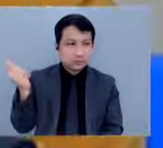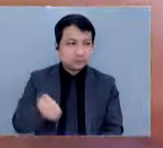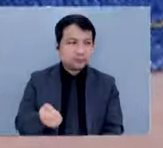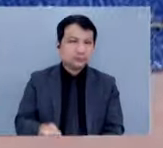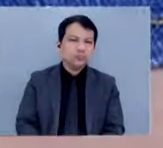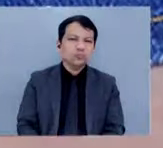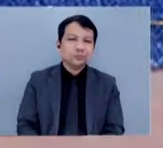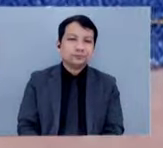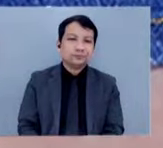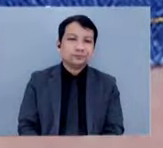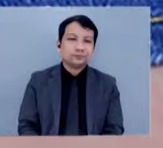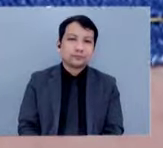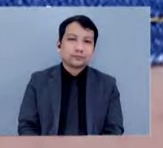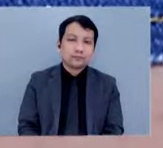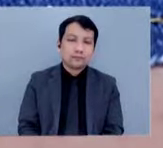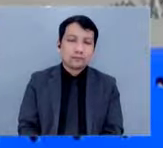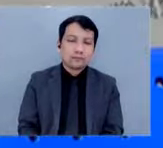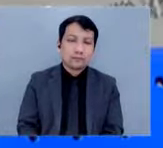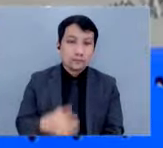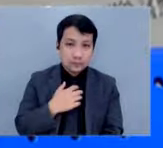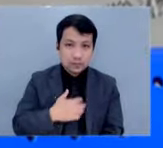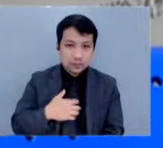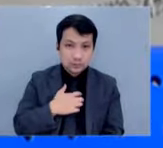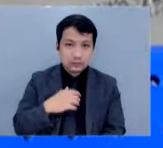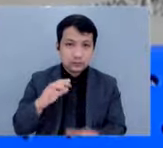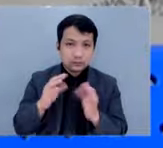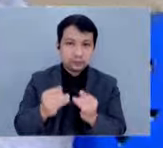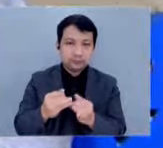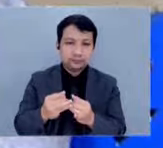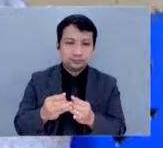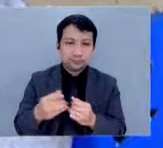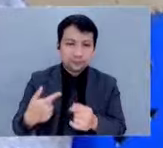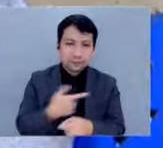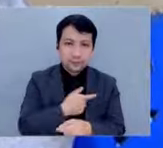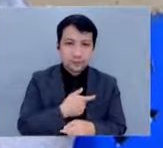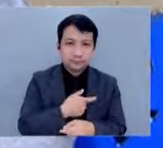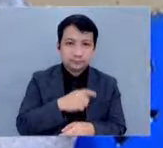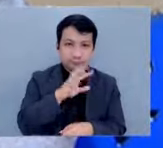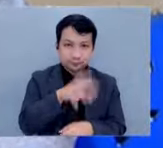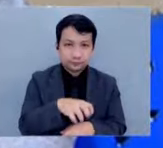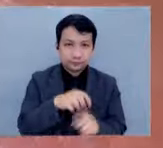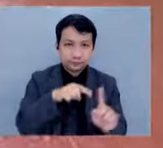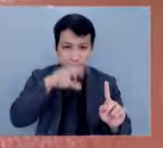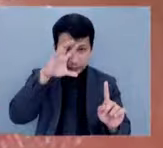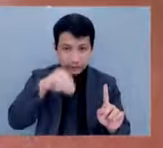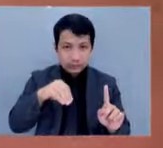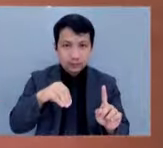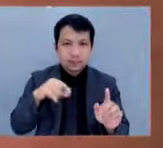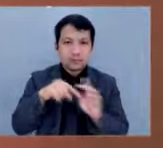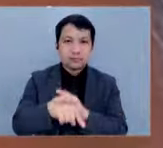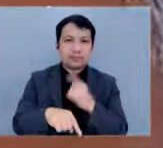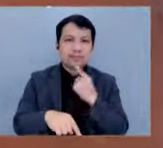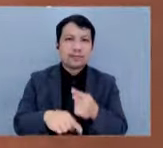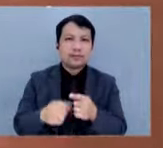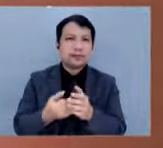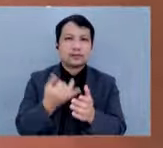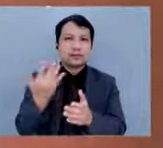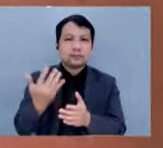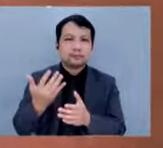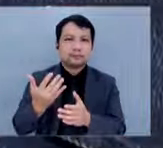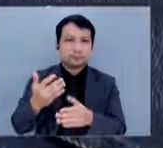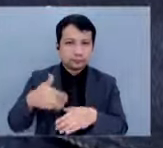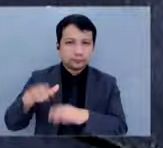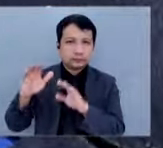pamalo. Inireklamo niya sa barangay ang pagmamalupit sa kuting. Giit ng lalaki nakapatay, ilang beses niyang pinalis ang mag-inang